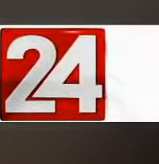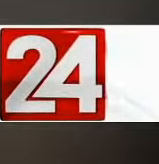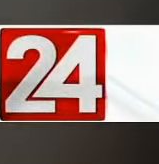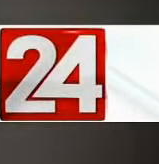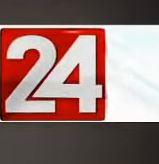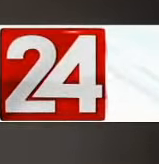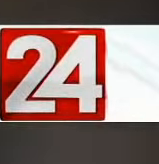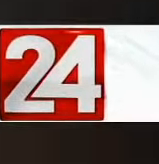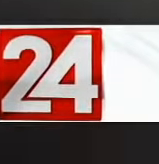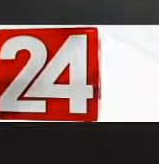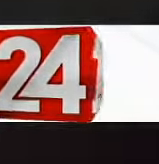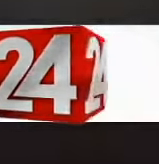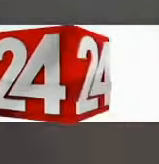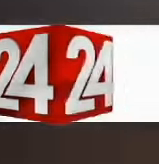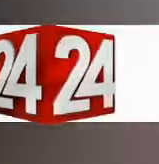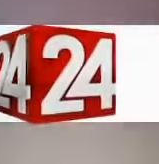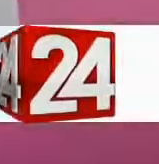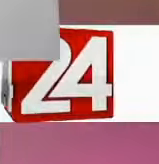kahit patapon na.